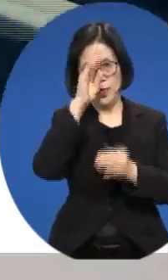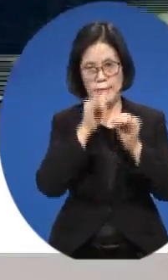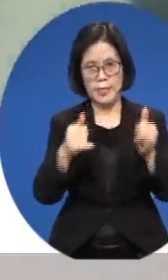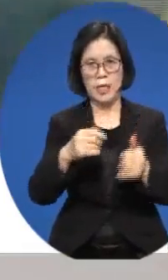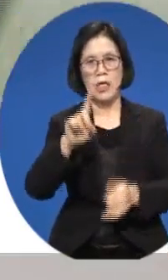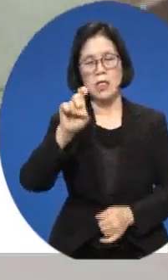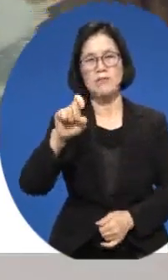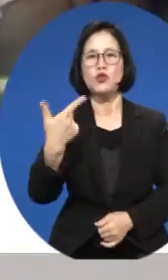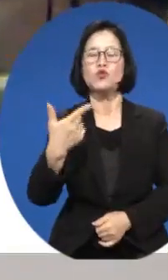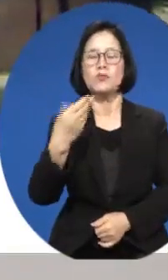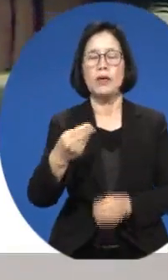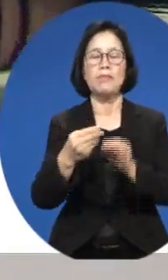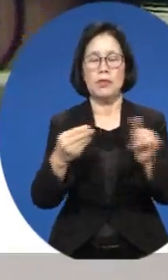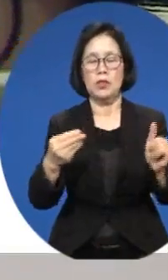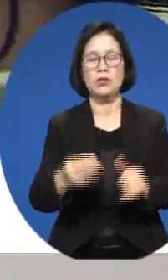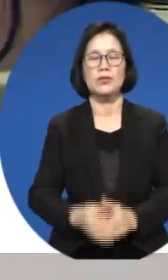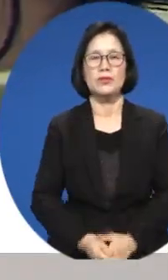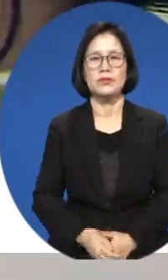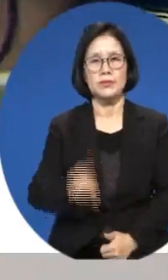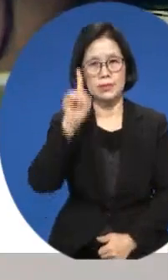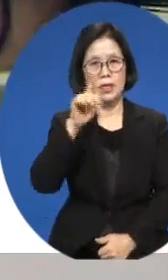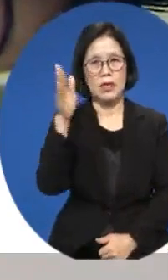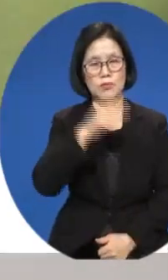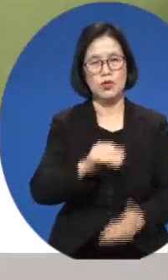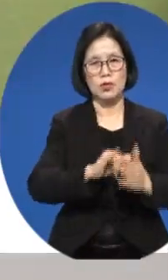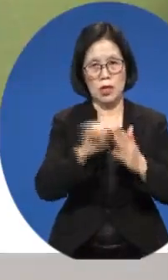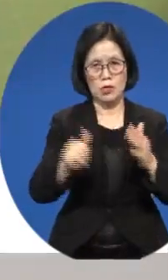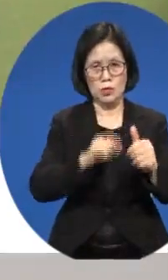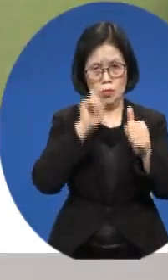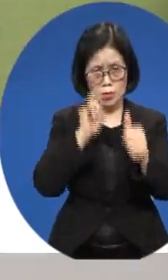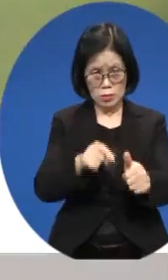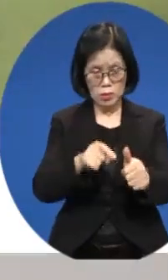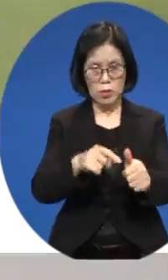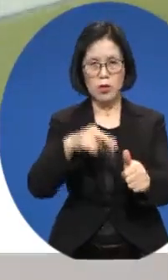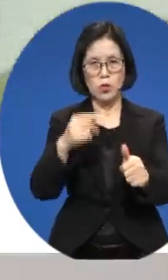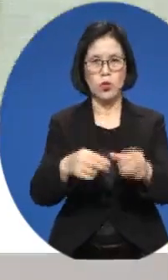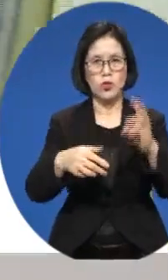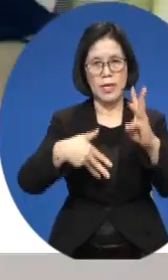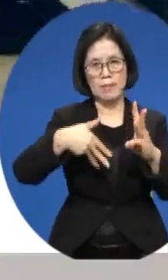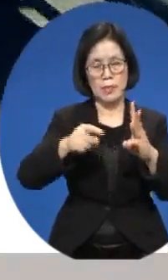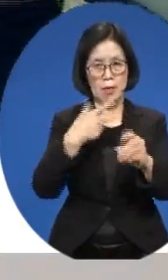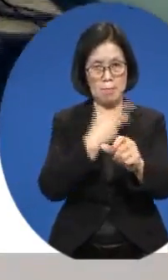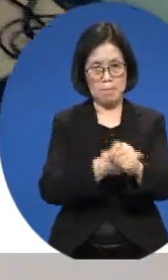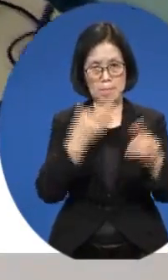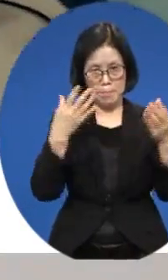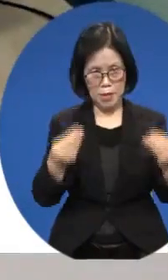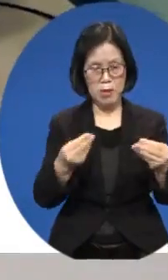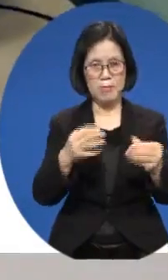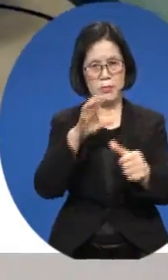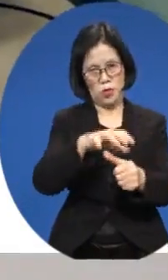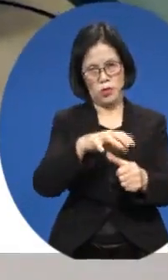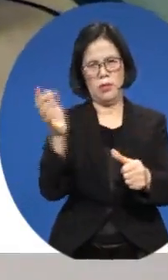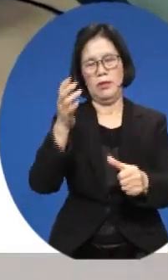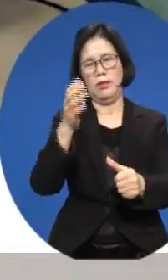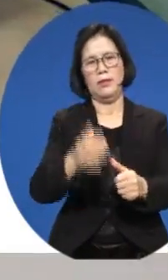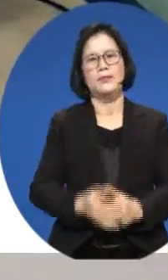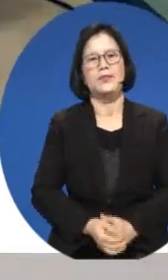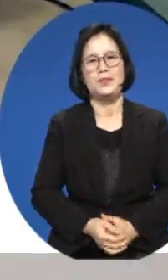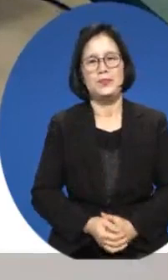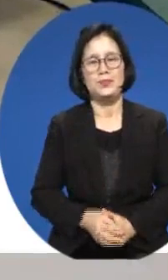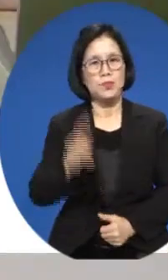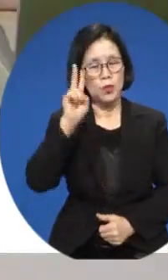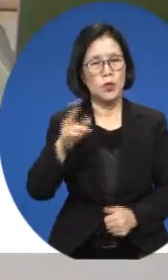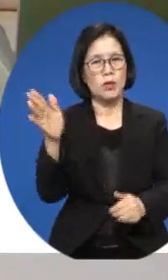가까이로 치솟았습니다. 내일부터는 가족이 확진되더라도 3차 접종을 한 사람은 격리에서 면제되고